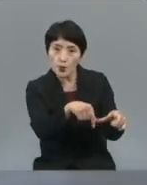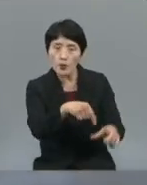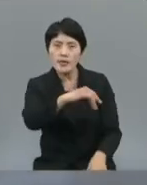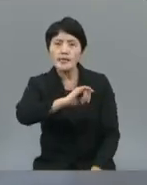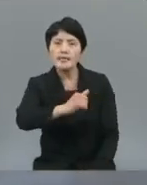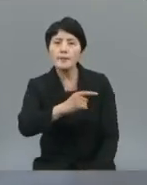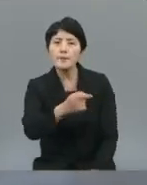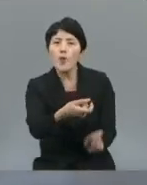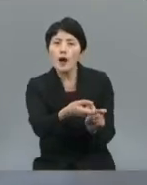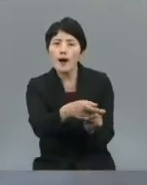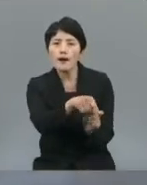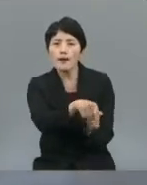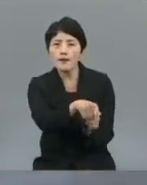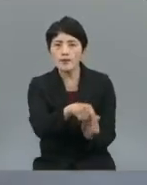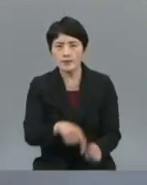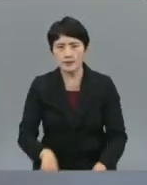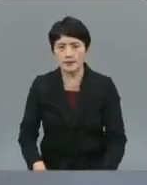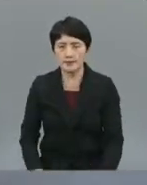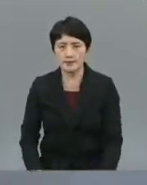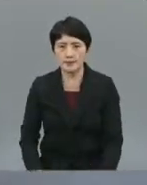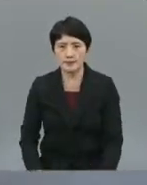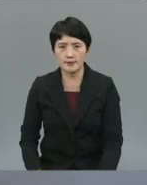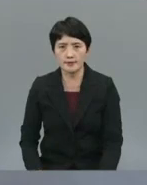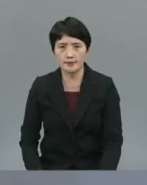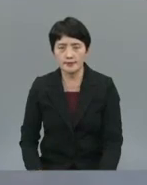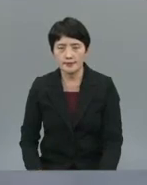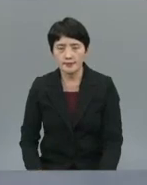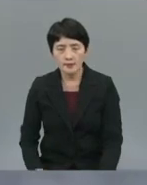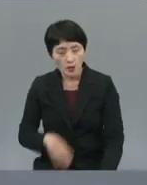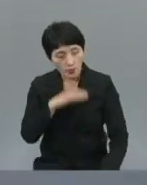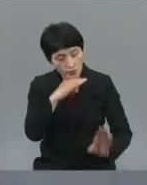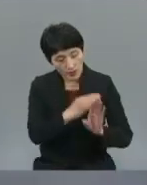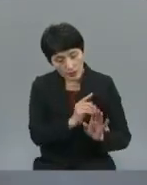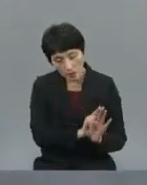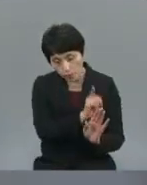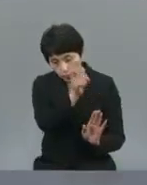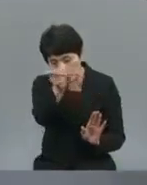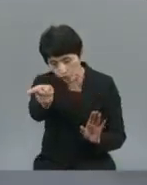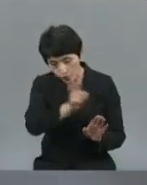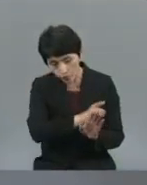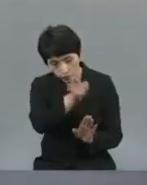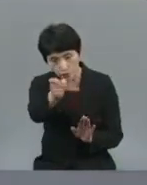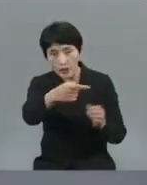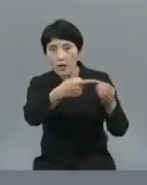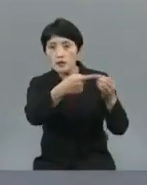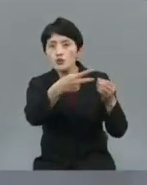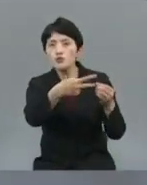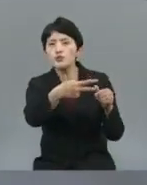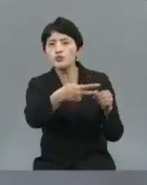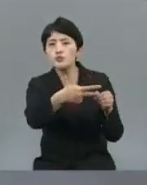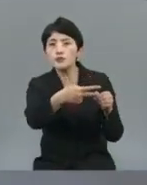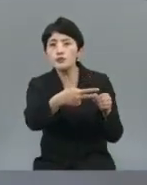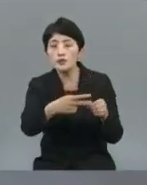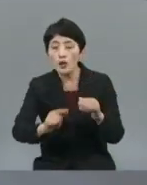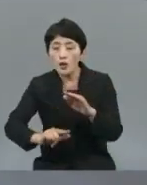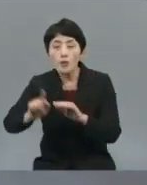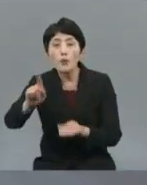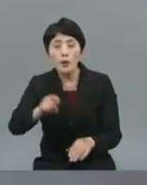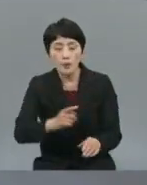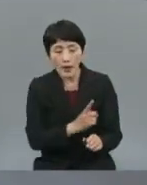基本的には正しいとする一方で事実と異なる部分があると明らかにしました